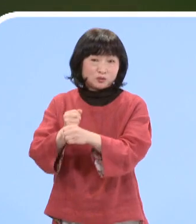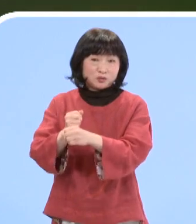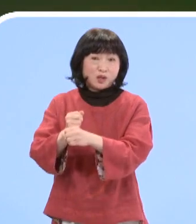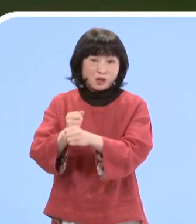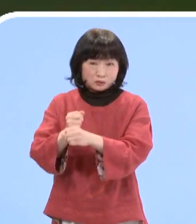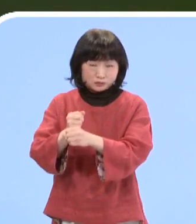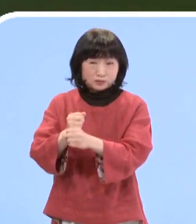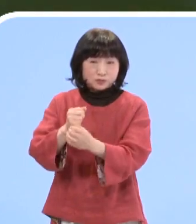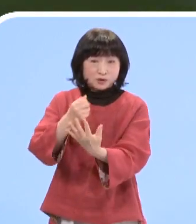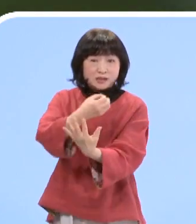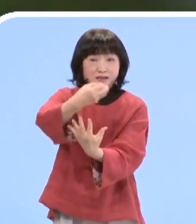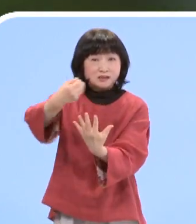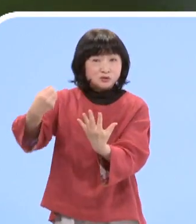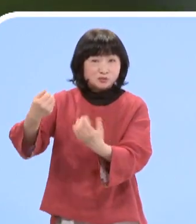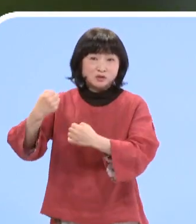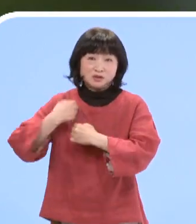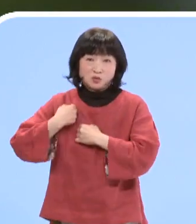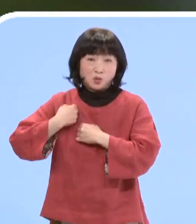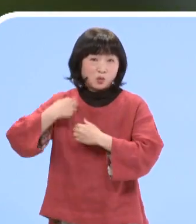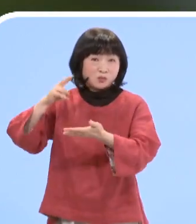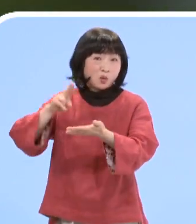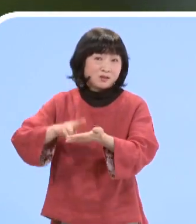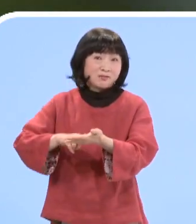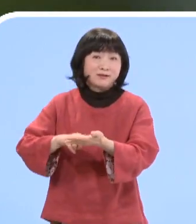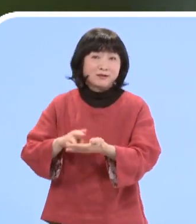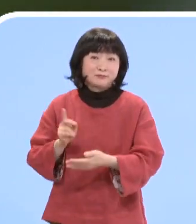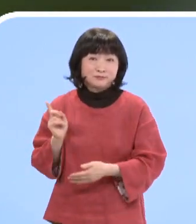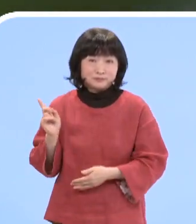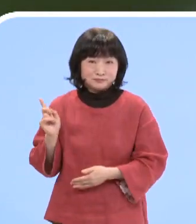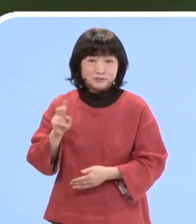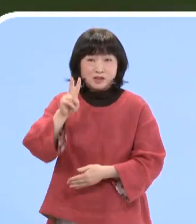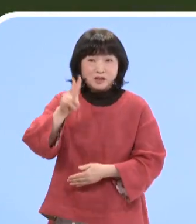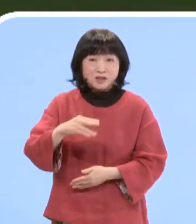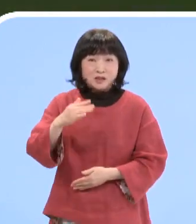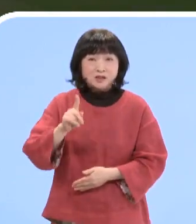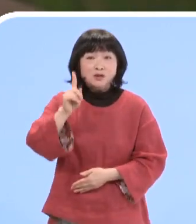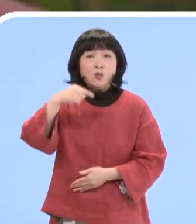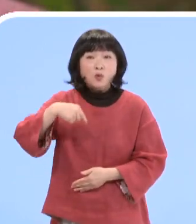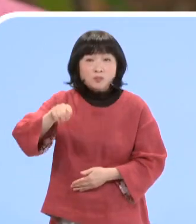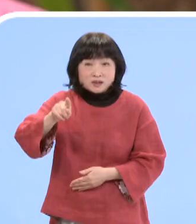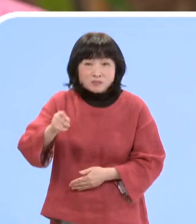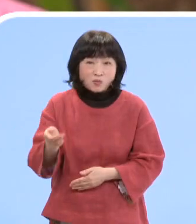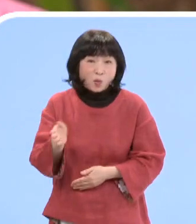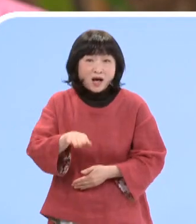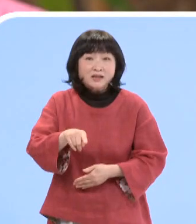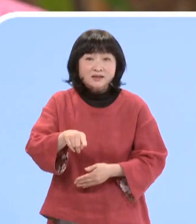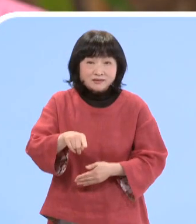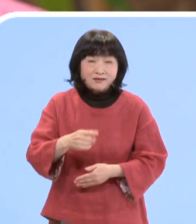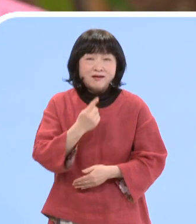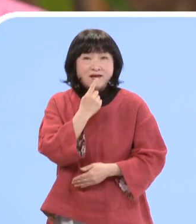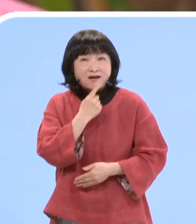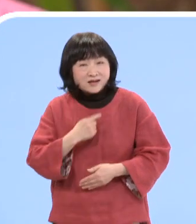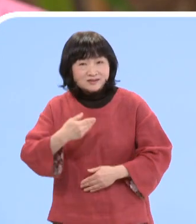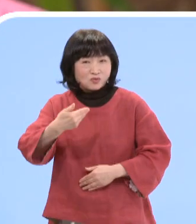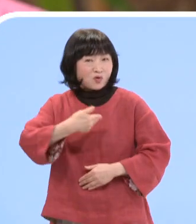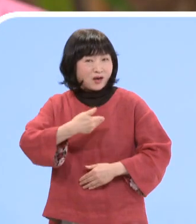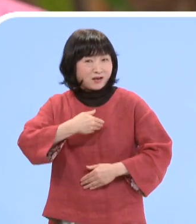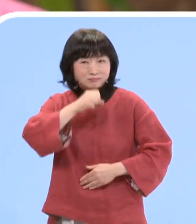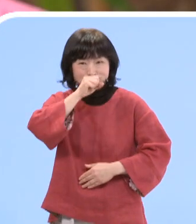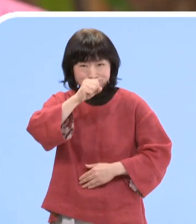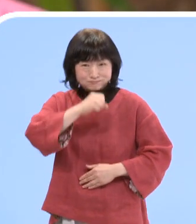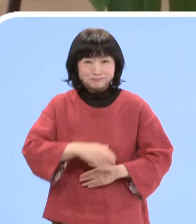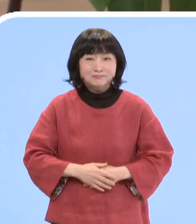ん、五つ星兵庫の選定品でもあるんですけれども、はい、リコピンというのが入ってて味もそれから栄養分も高